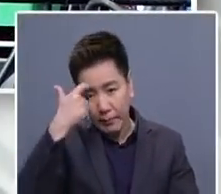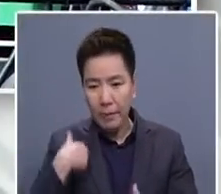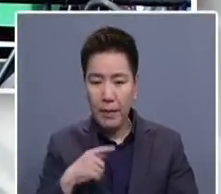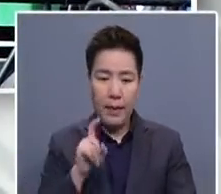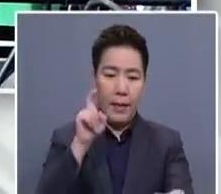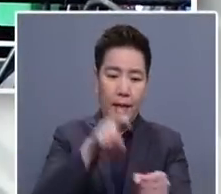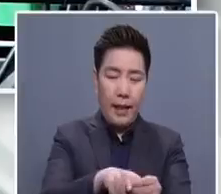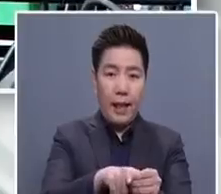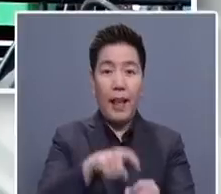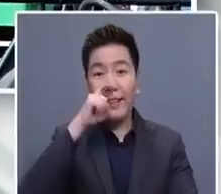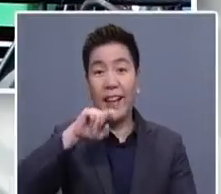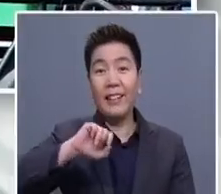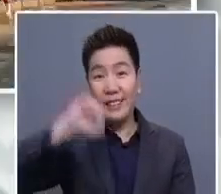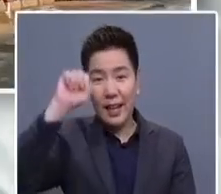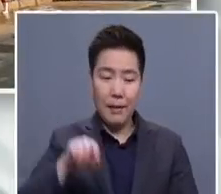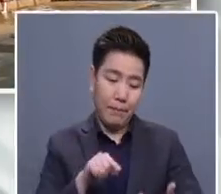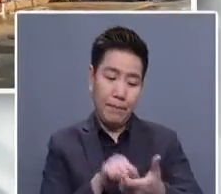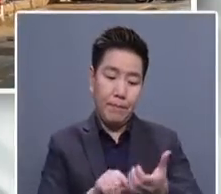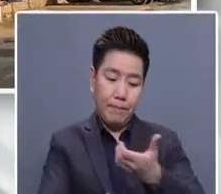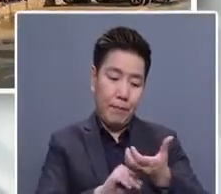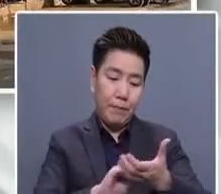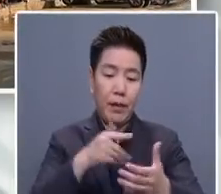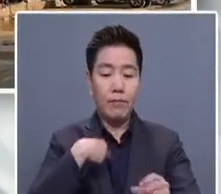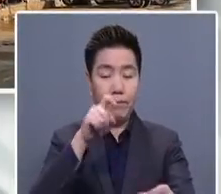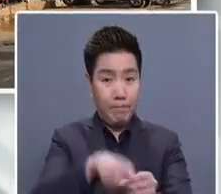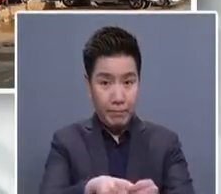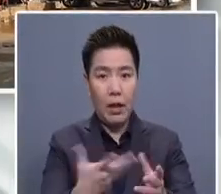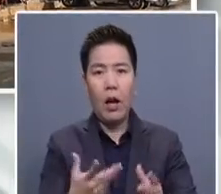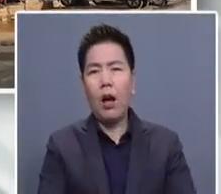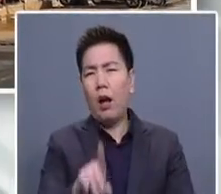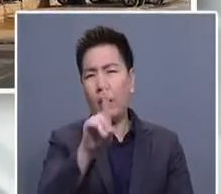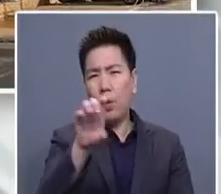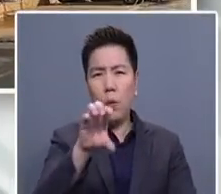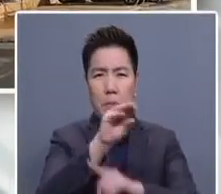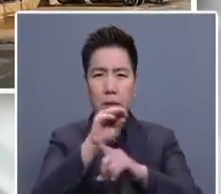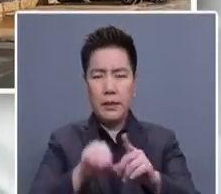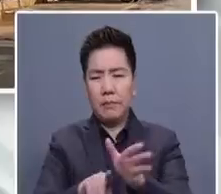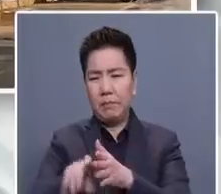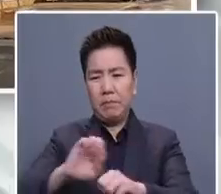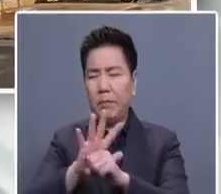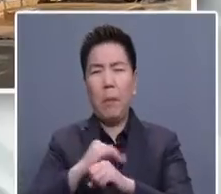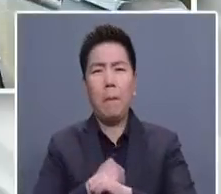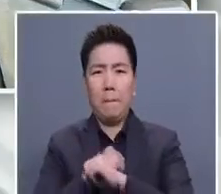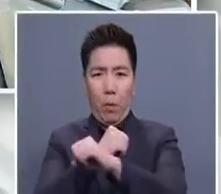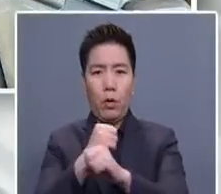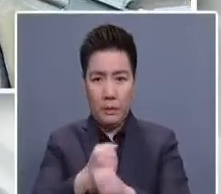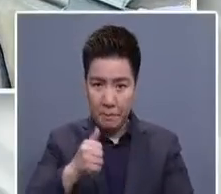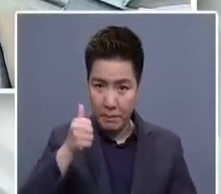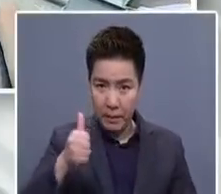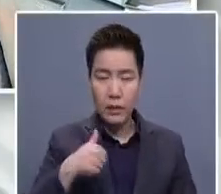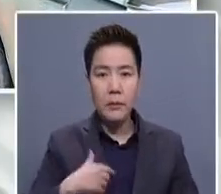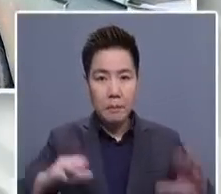แล้วมีระยะห่างเนี่ยโควิดทำอะไรเราไม่ได้ป้องกันได้ 100% ซึ่งสิ่งเหล่านี้จะประชาสัมพันธ์ในเชิ